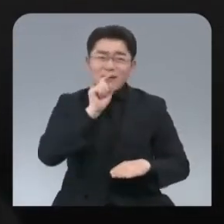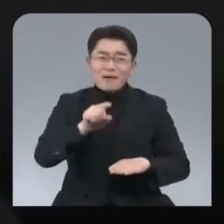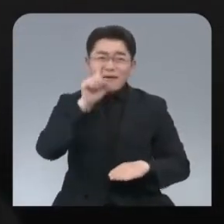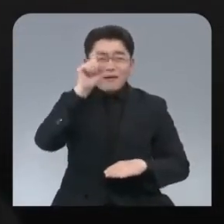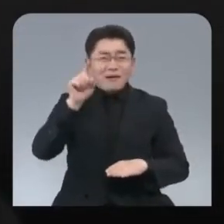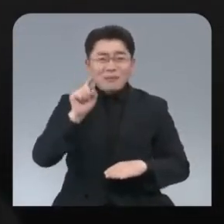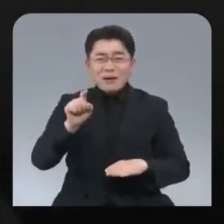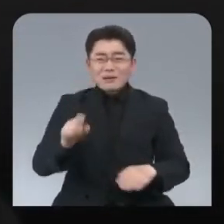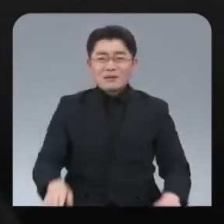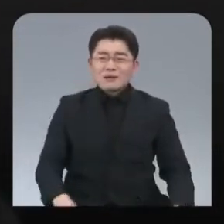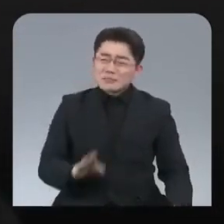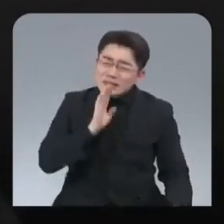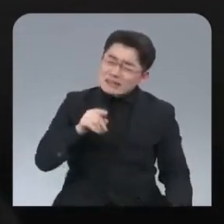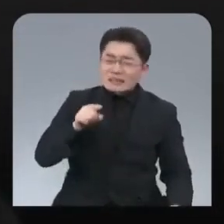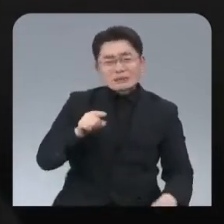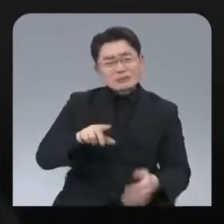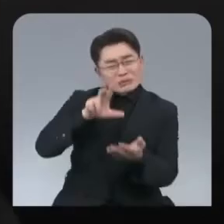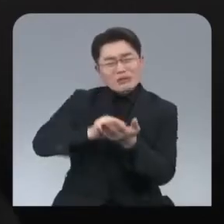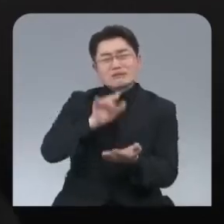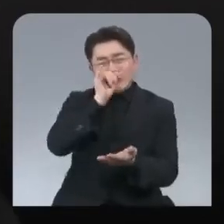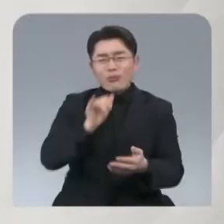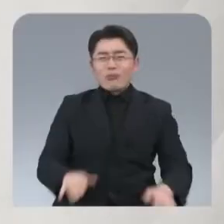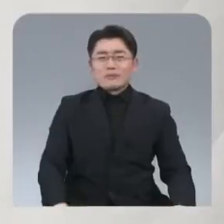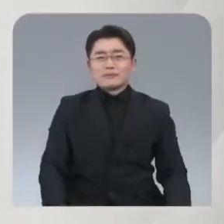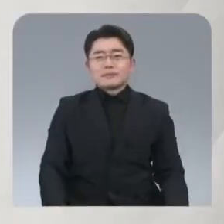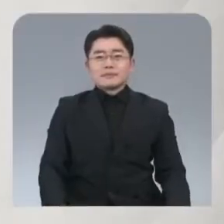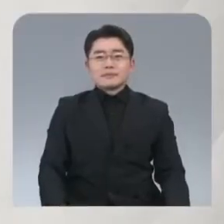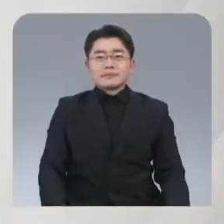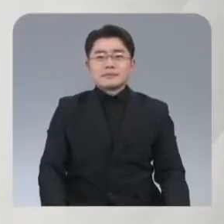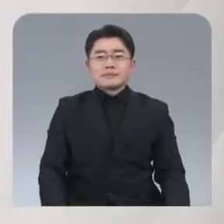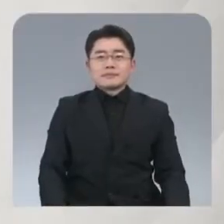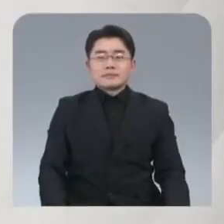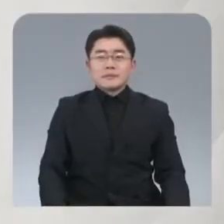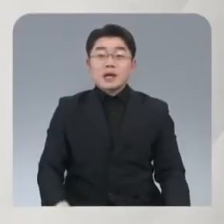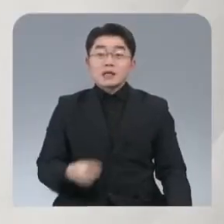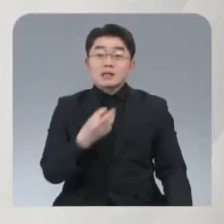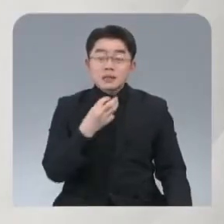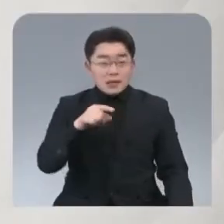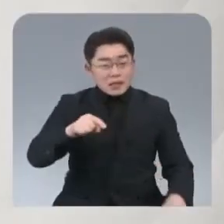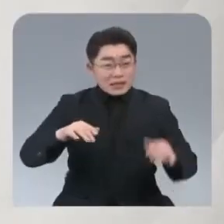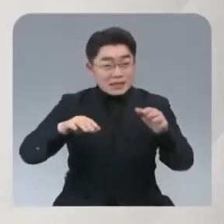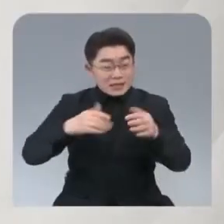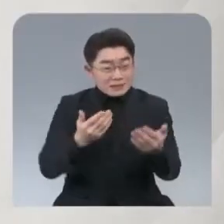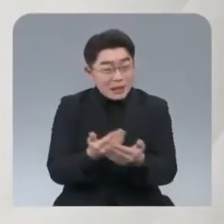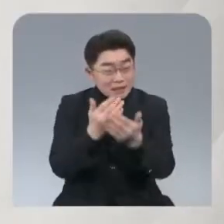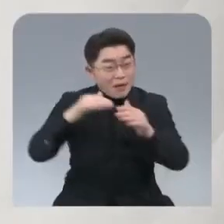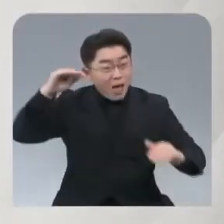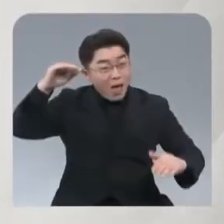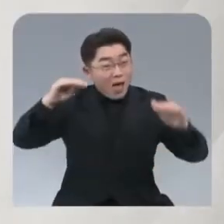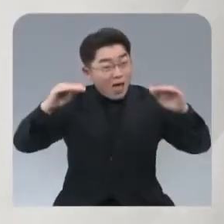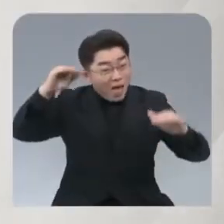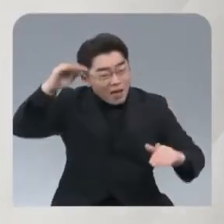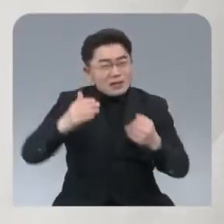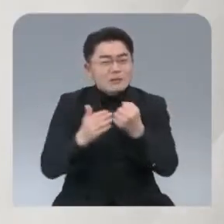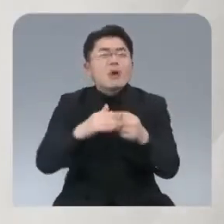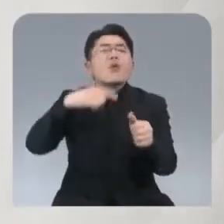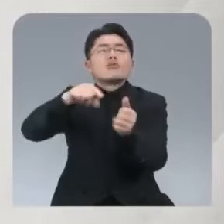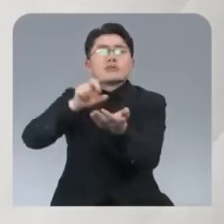대해서도 좀 비판적으로 성찰을 해봐야 될 필요가 있고 이번엔 격차 에서 의 핵심요소인 교육